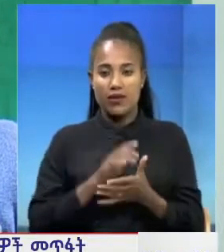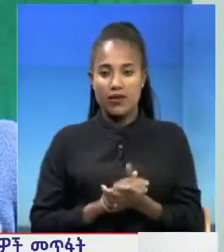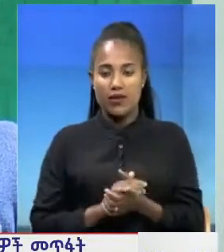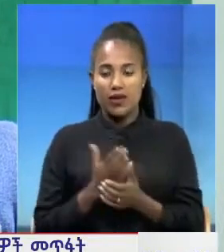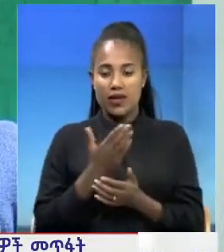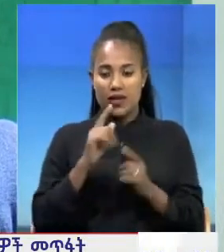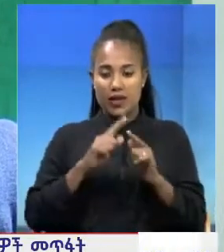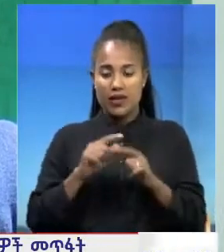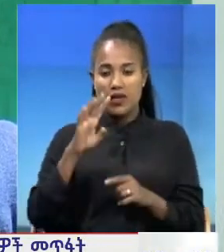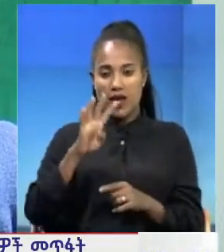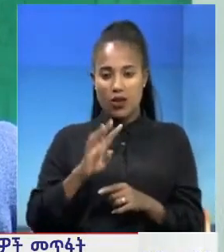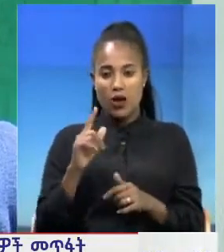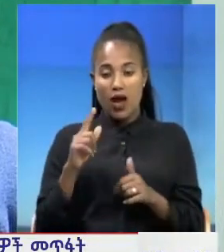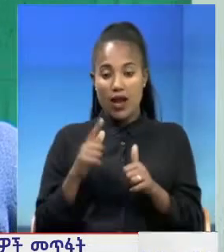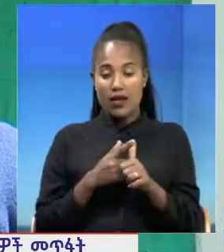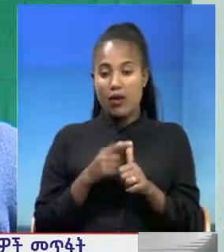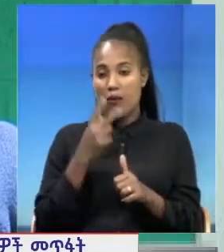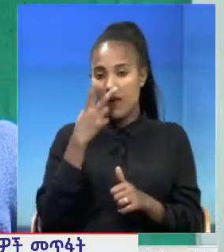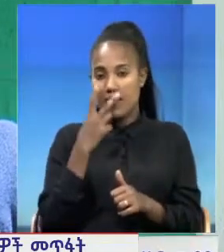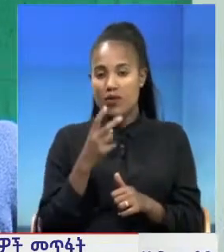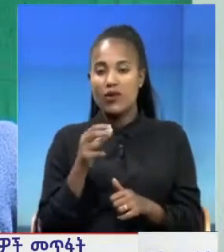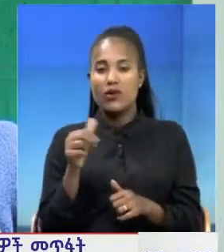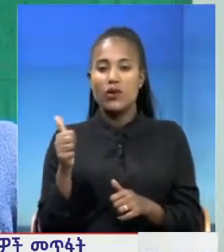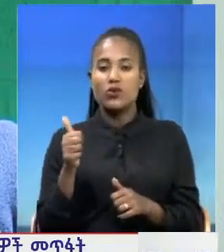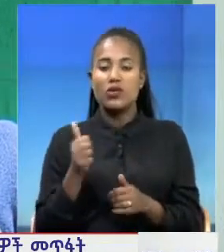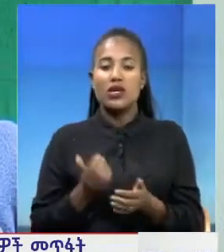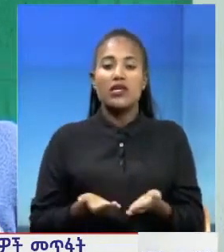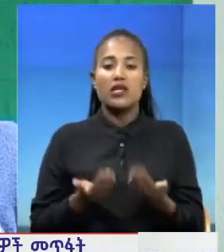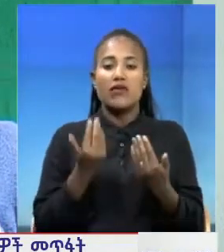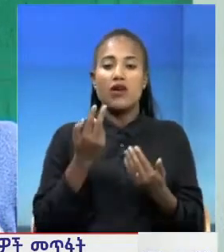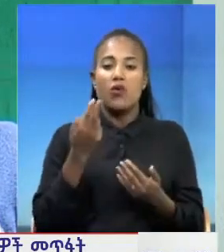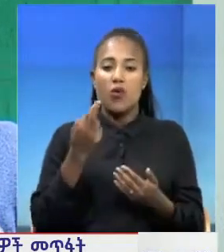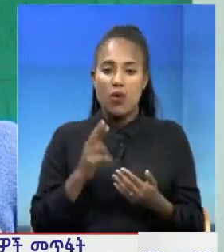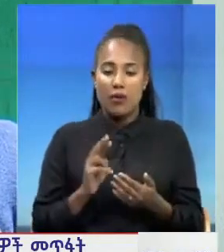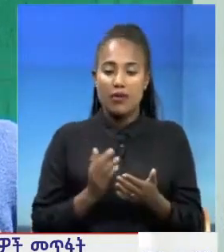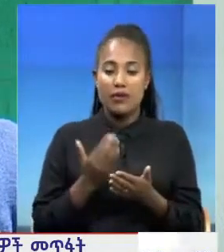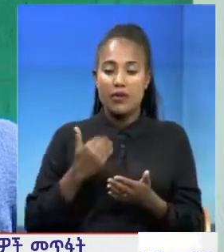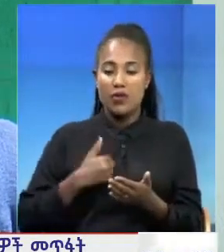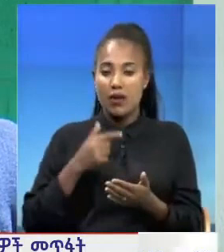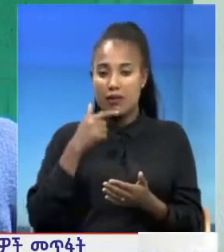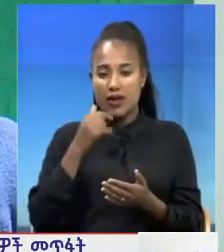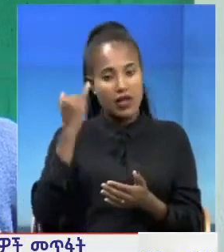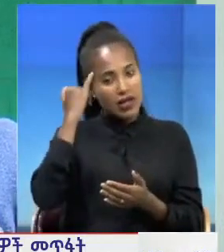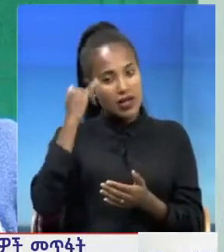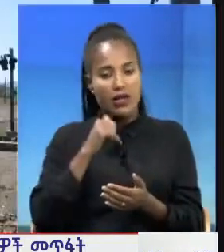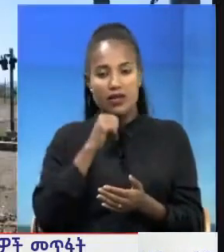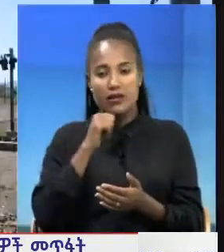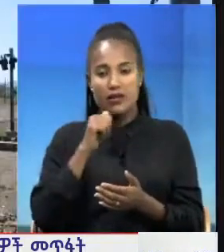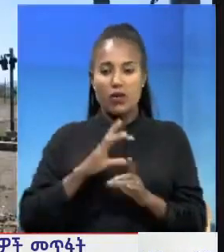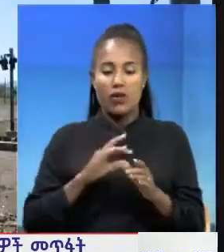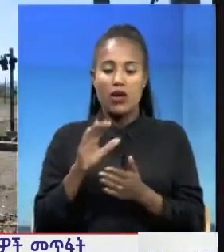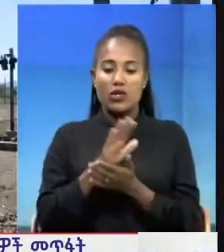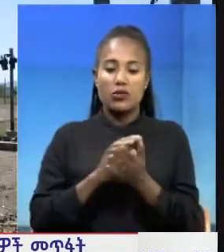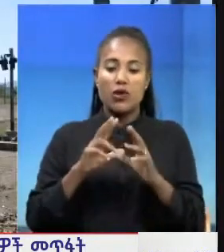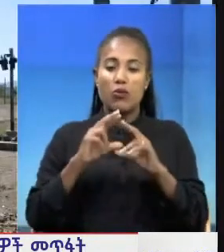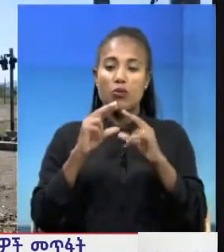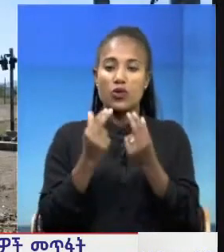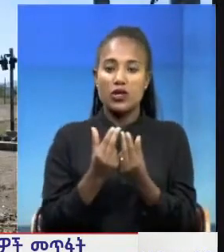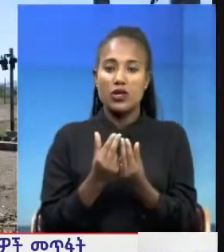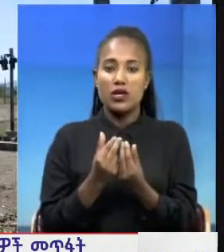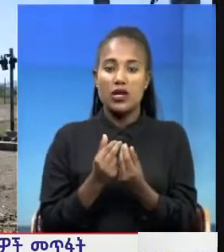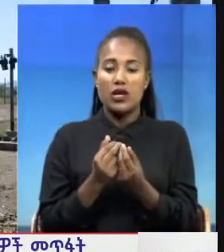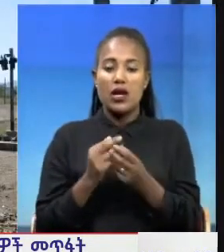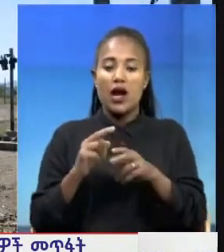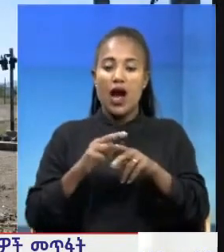ግን ከአራቱ አንዱ ባየ ነው ሌሎቹም ይተርፋሉ ወይም ንብረት ይተርፋል ብለን እንዳናስብ አድርጎናል። አሸባሪው ቡድን